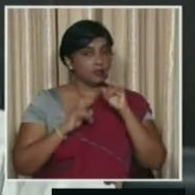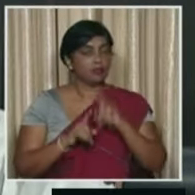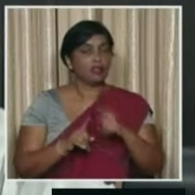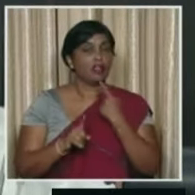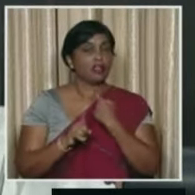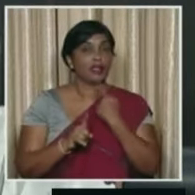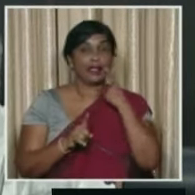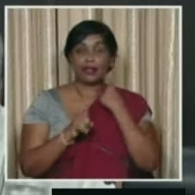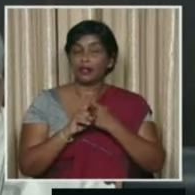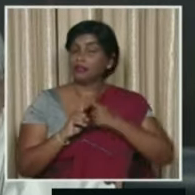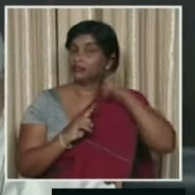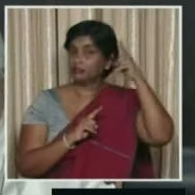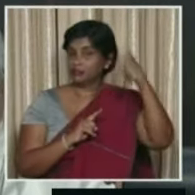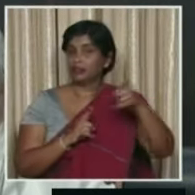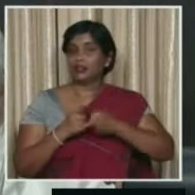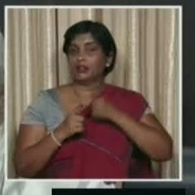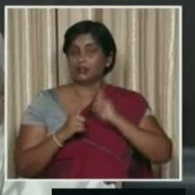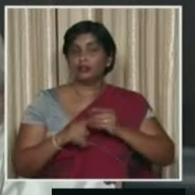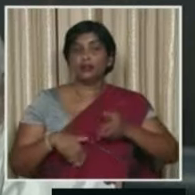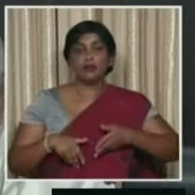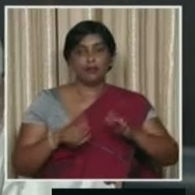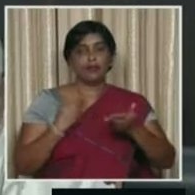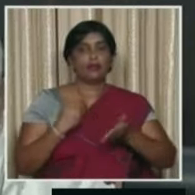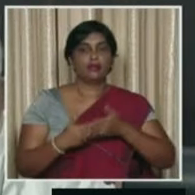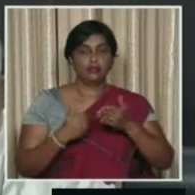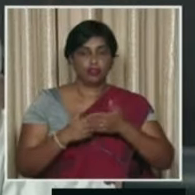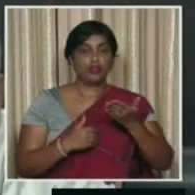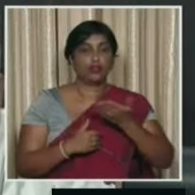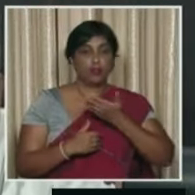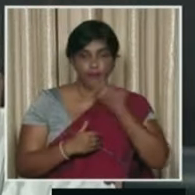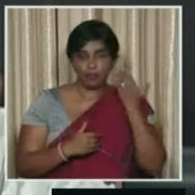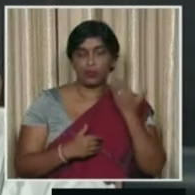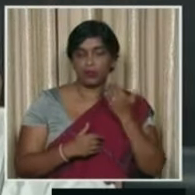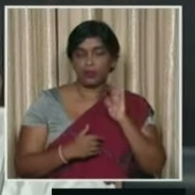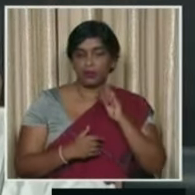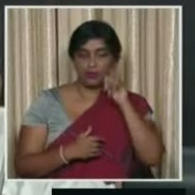කටුගස්තොට දක්වාම අධිවේග මාර්ගයේ තැනීමට හැකියාවක් ඇද්ද යන්න සොයා බැලීම.